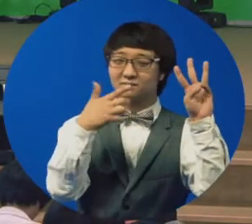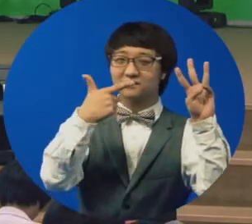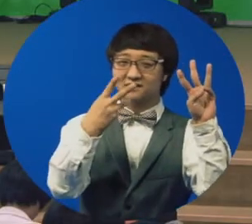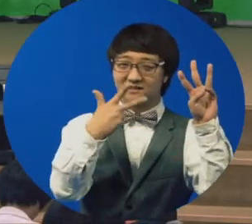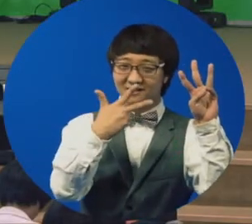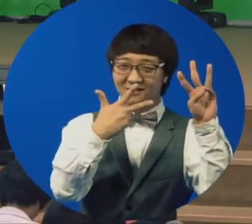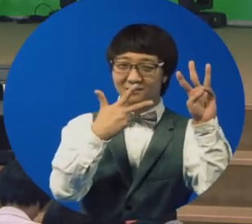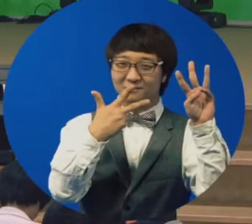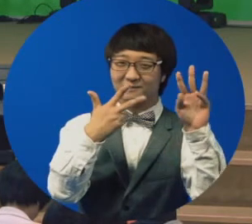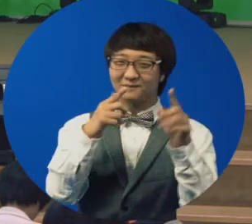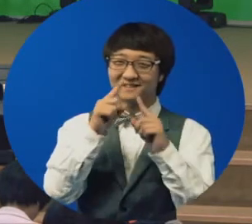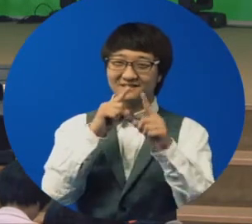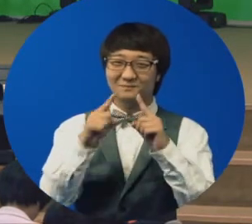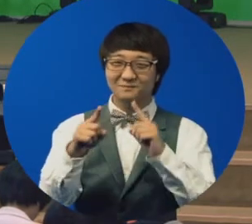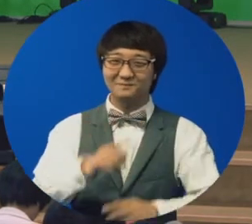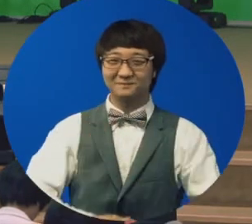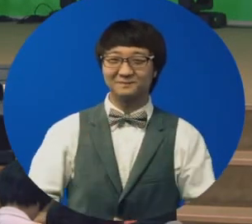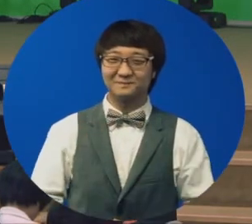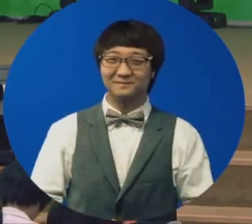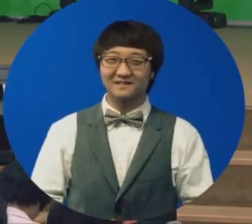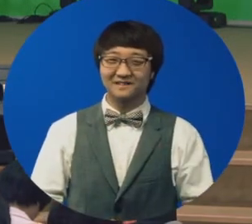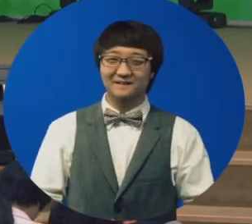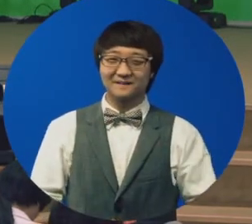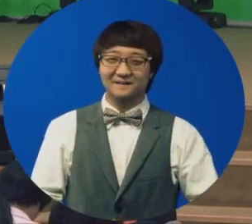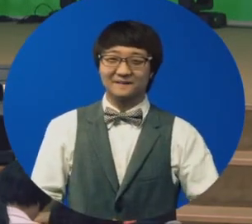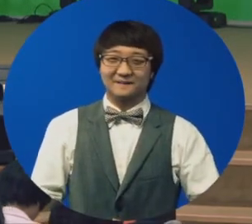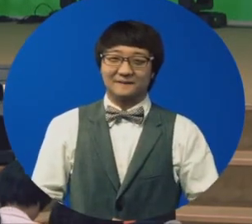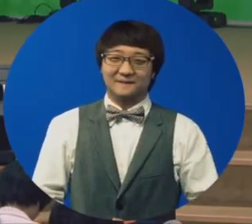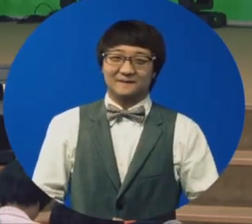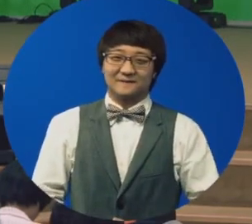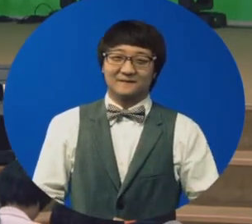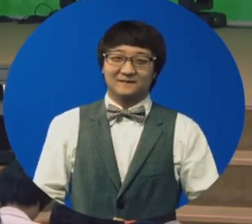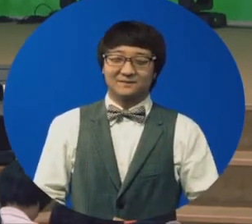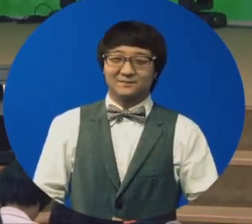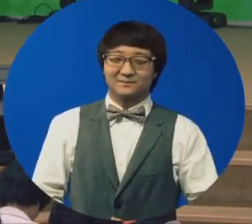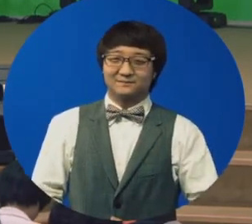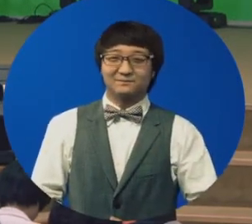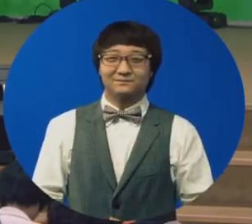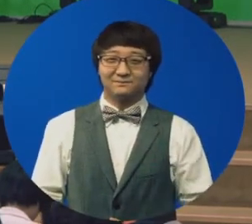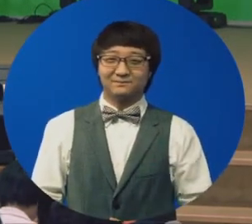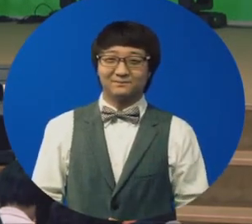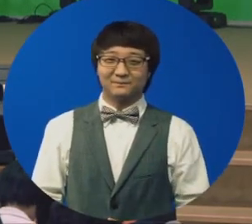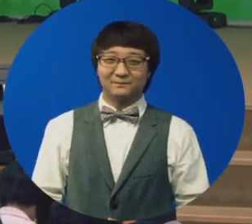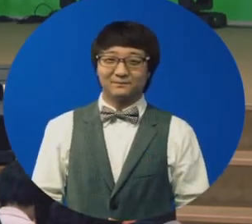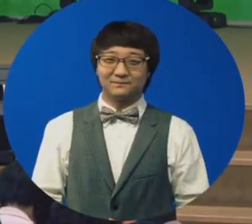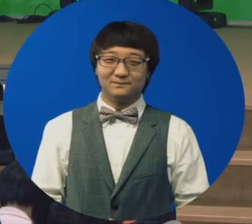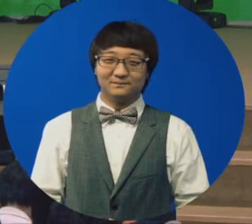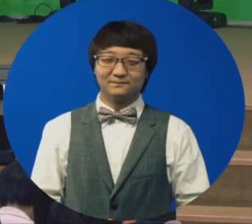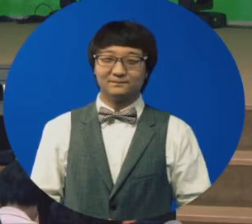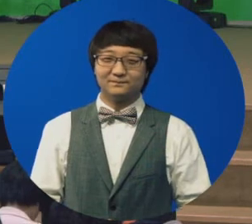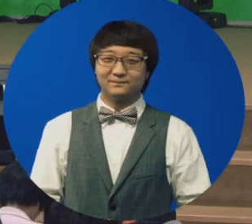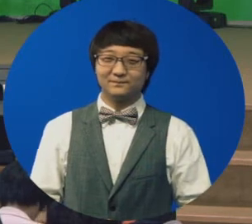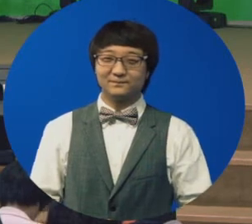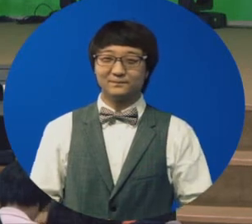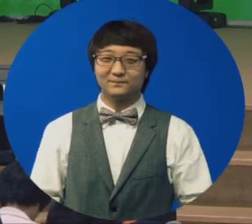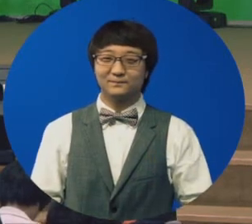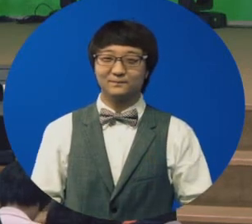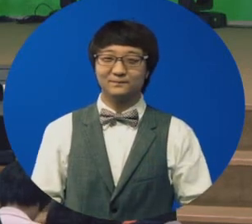기드온이 하나님께 여쭈되 주께서 이미 말씀하신 같이 내 손으로 이스라엘을 구원하시려거든